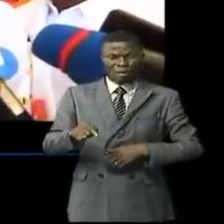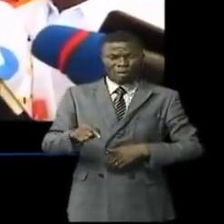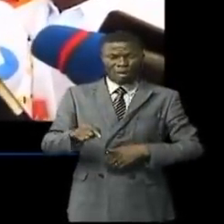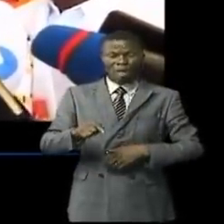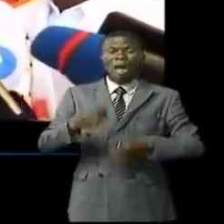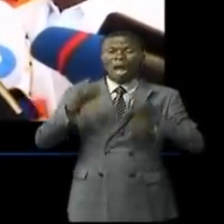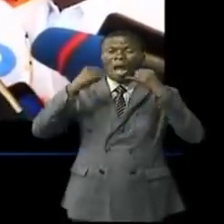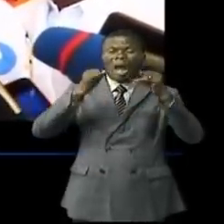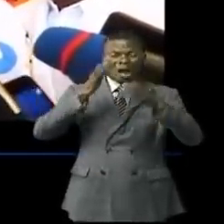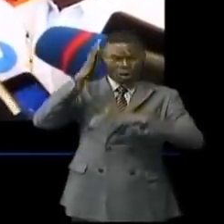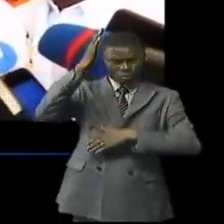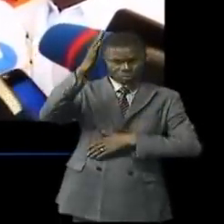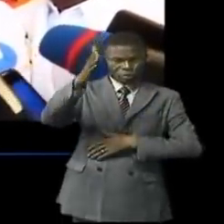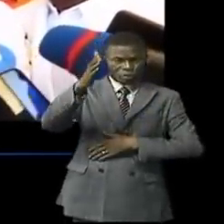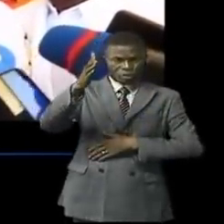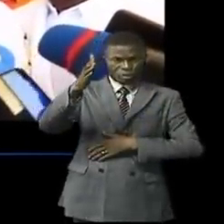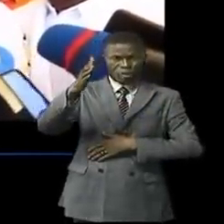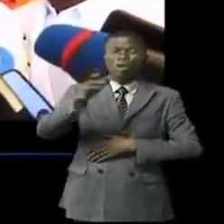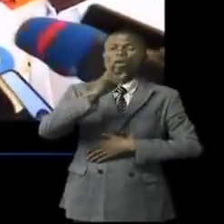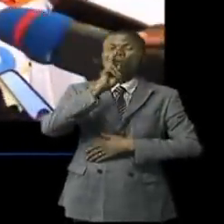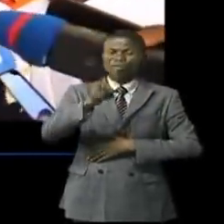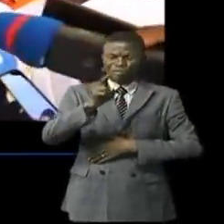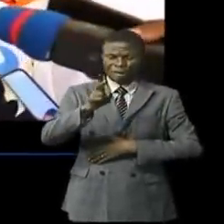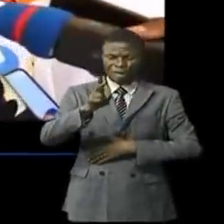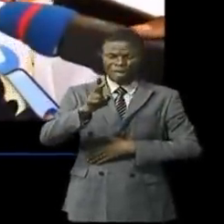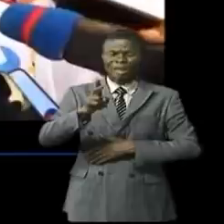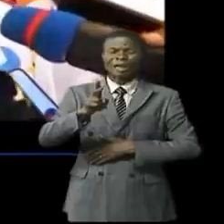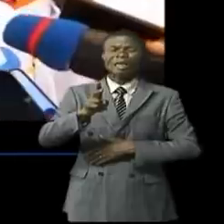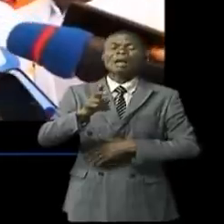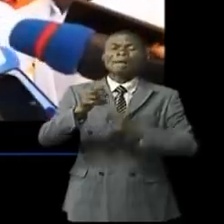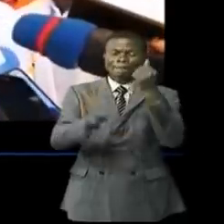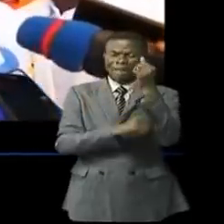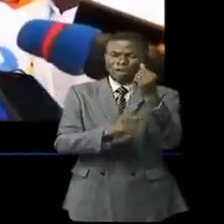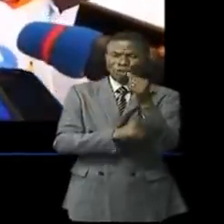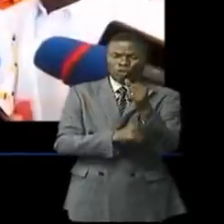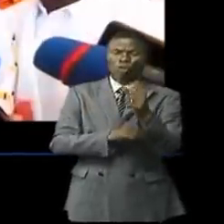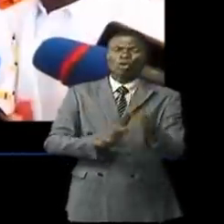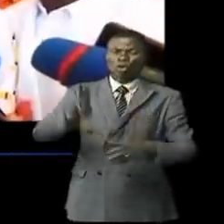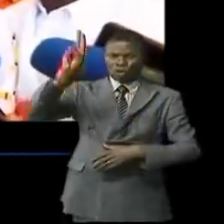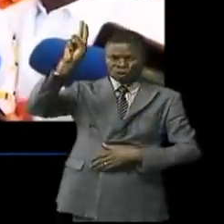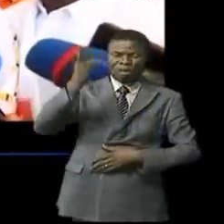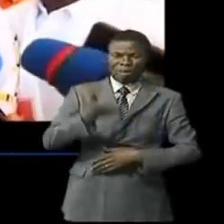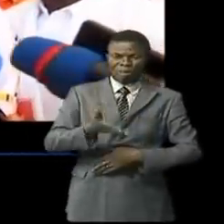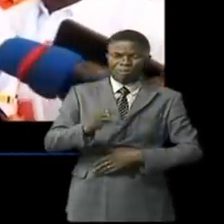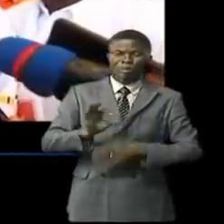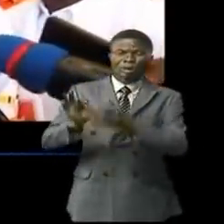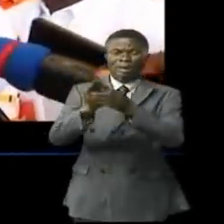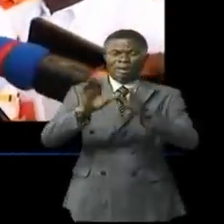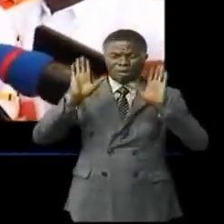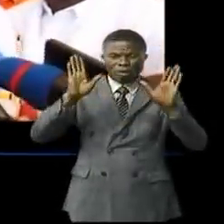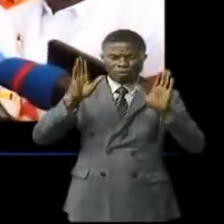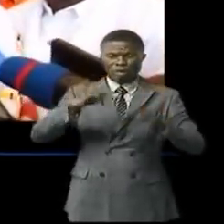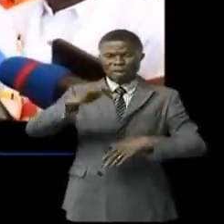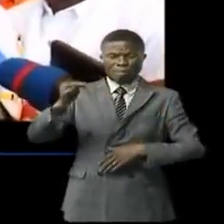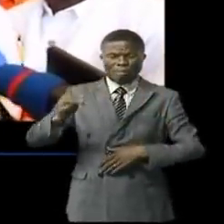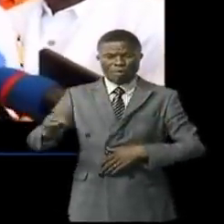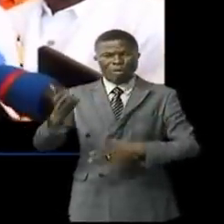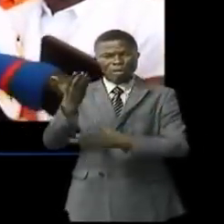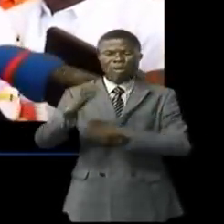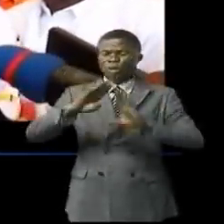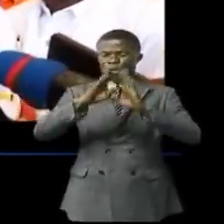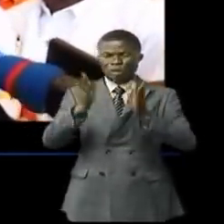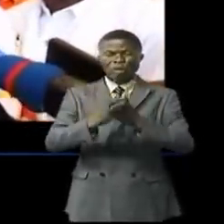communiquera à temps opportun le vrai ticket de l'Union sacrée pour des élections attendues. L'Union sacrée Maniema appelle toute